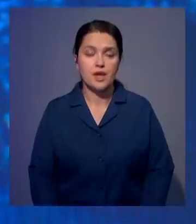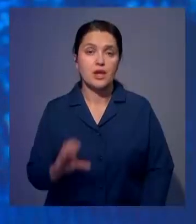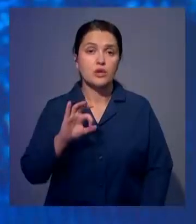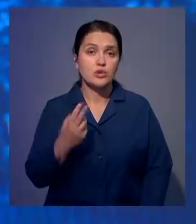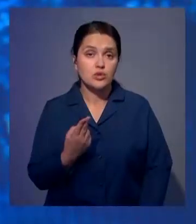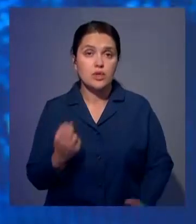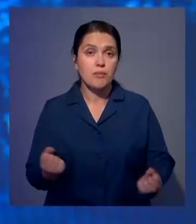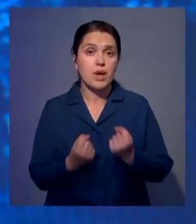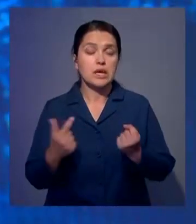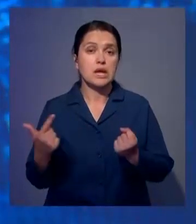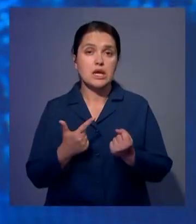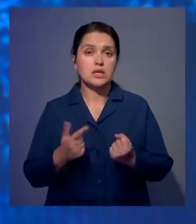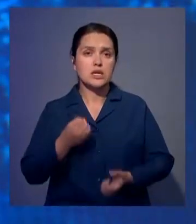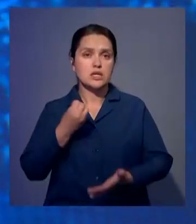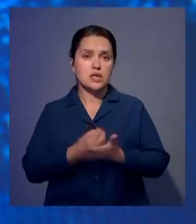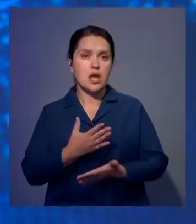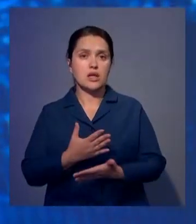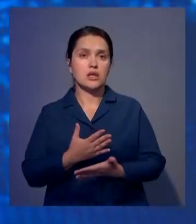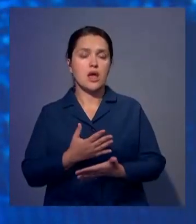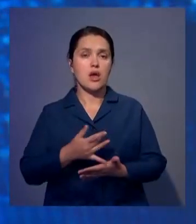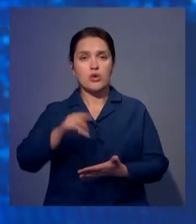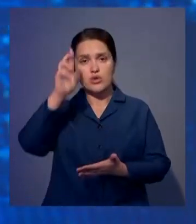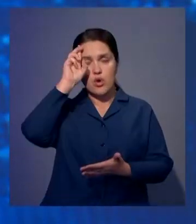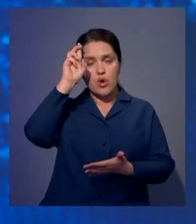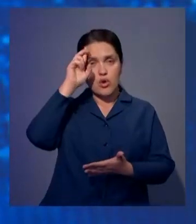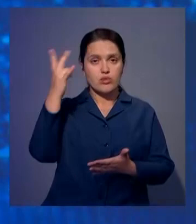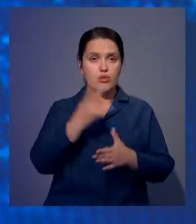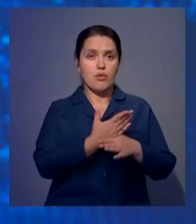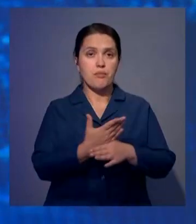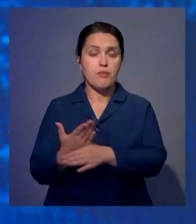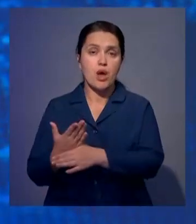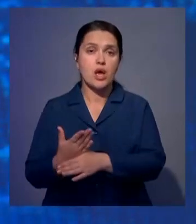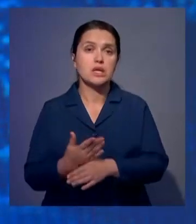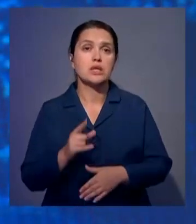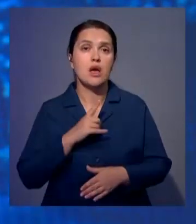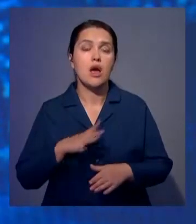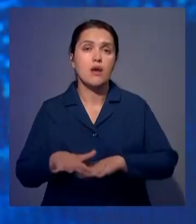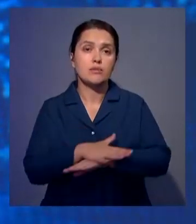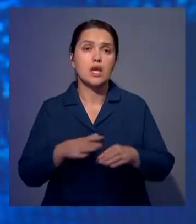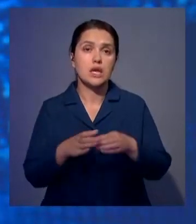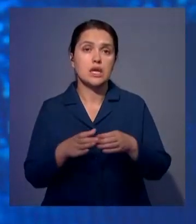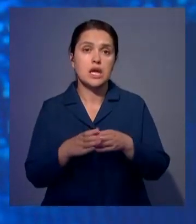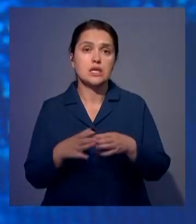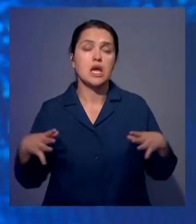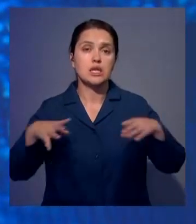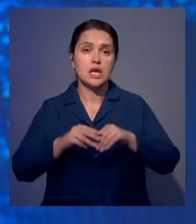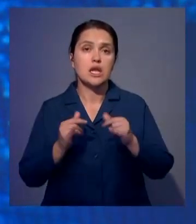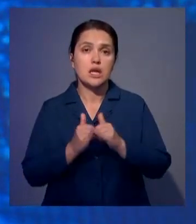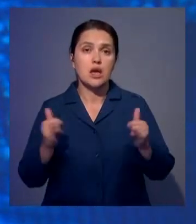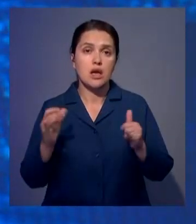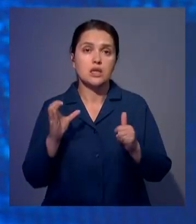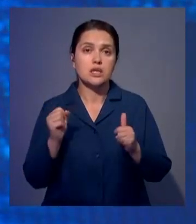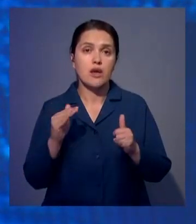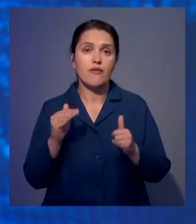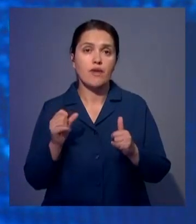Своевременная социальная поддержка граждан – самое ценное, что может сделать государство. Об этом заявил лидер общественной организации «Интеграция и развитие»